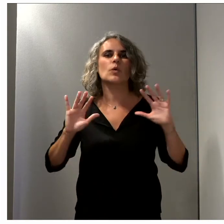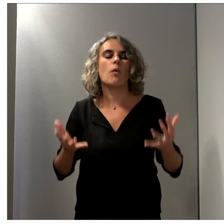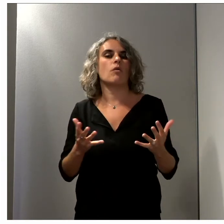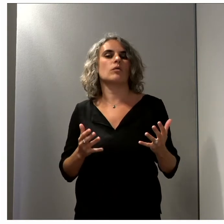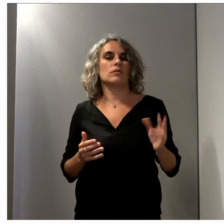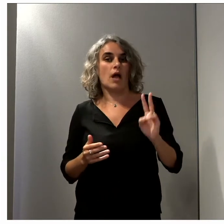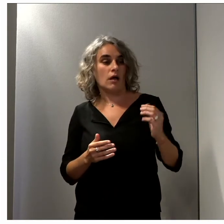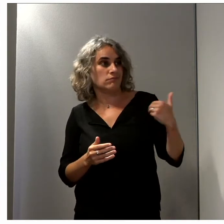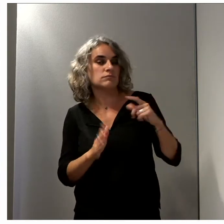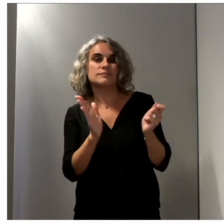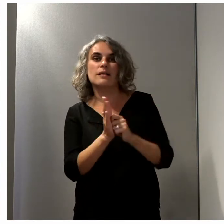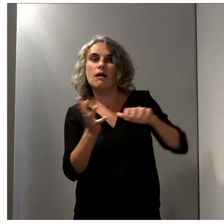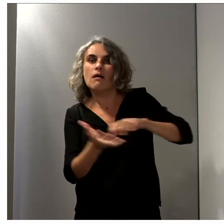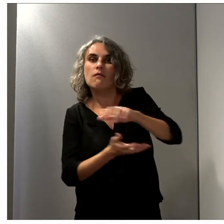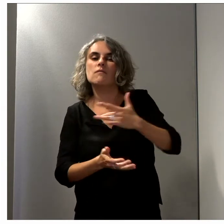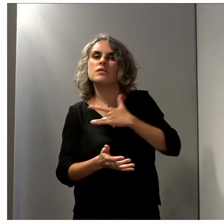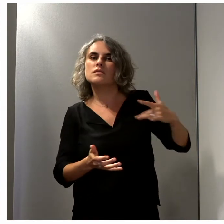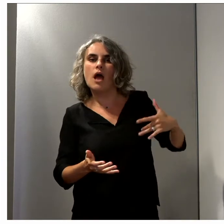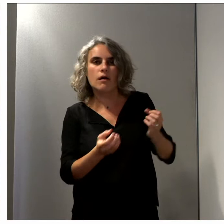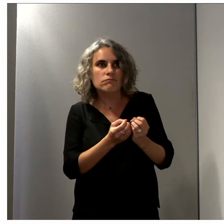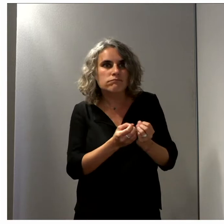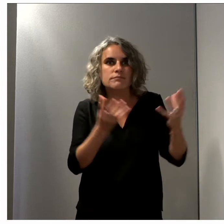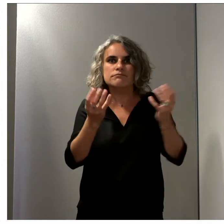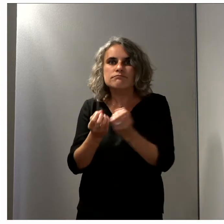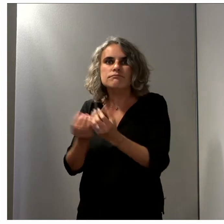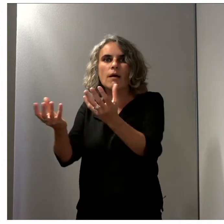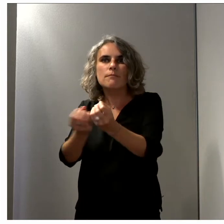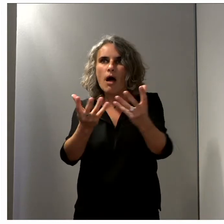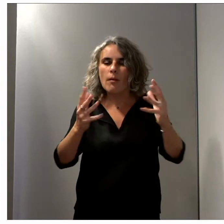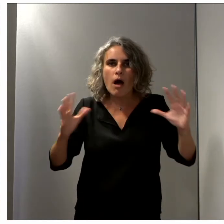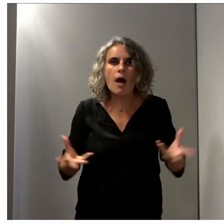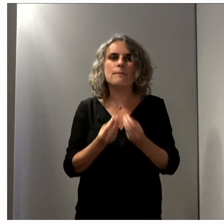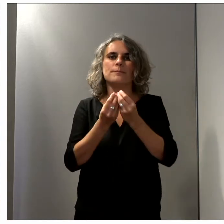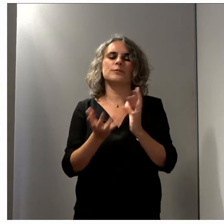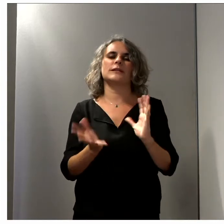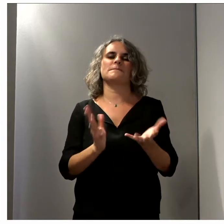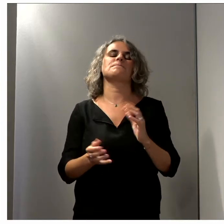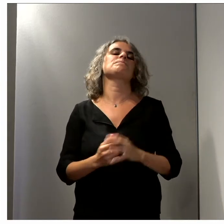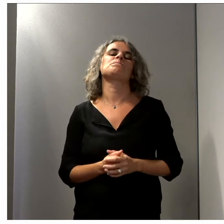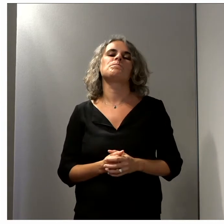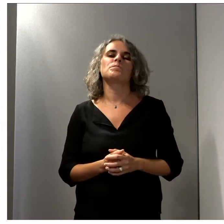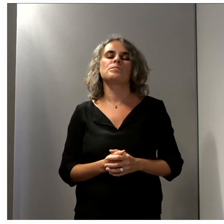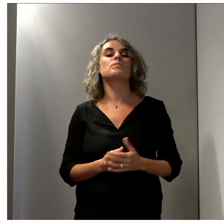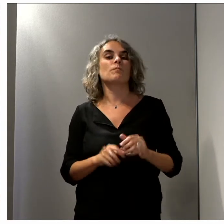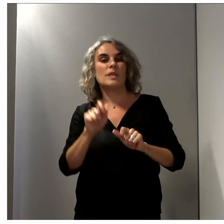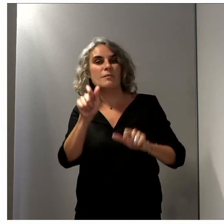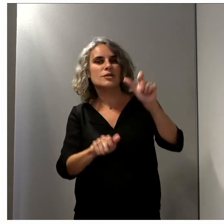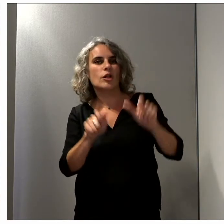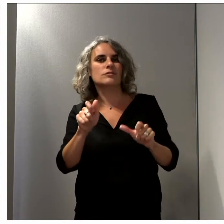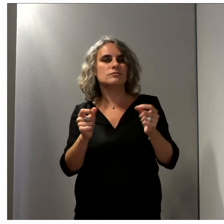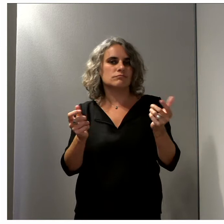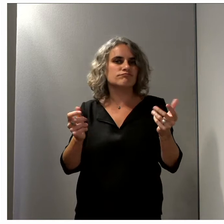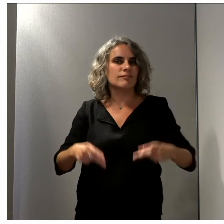avaient émergé pendant la crise sanitaire et qu'on pourrait développer par la suite. Là, les participants des 3